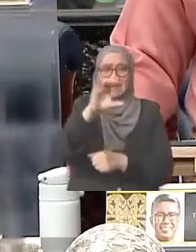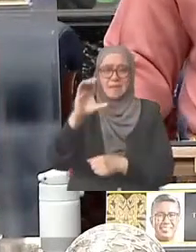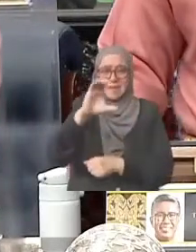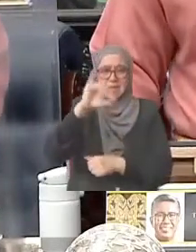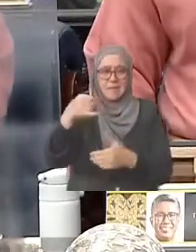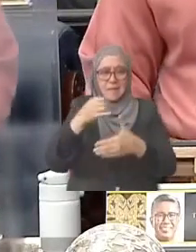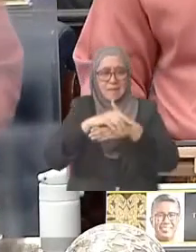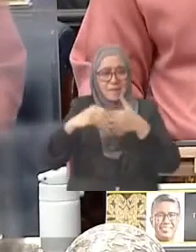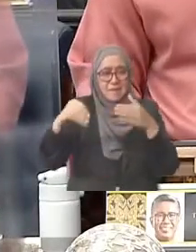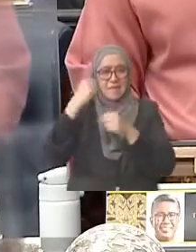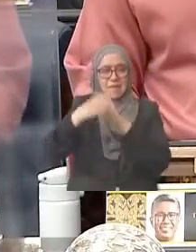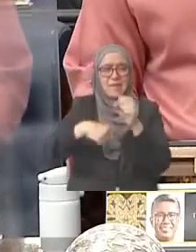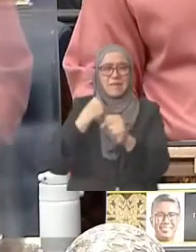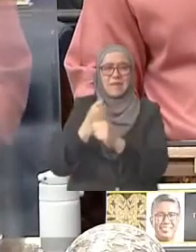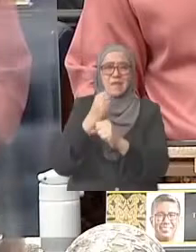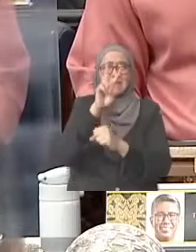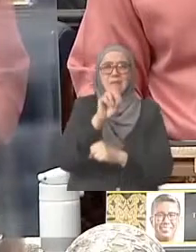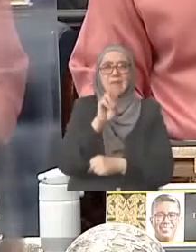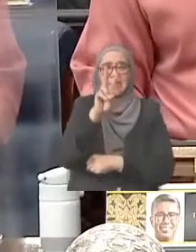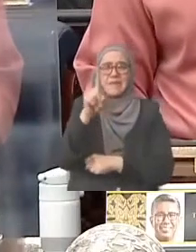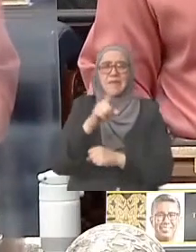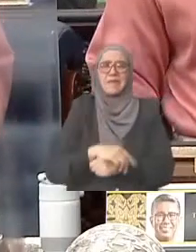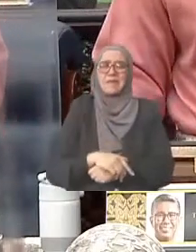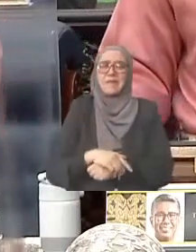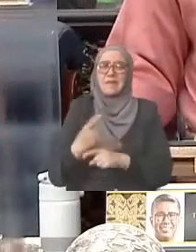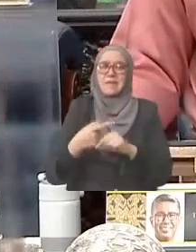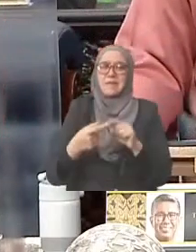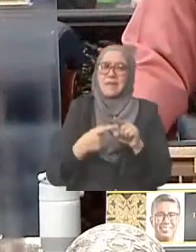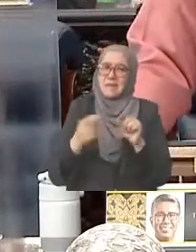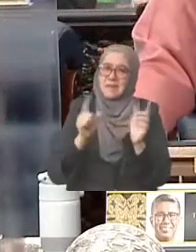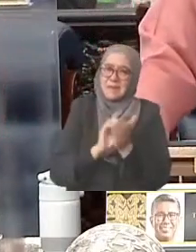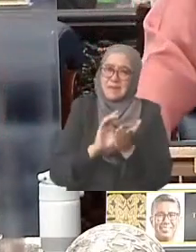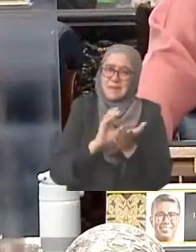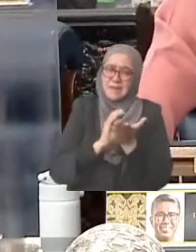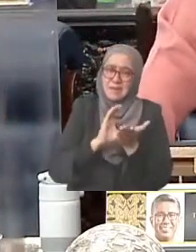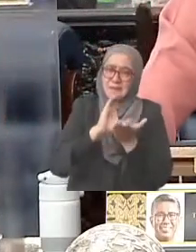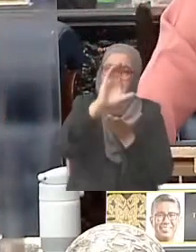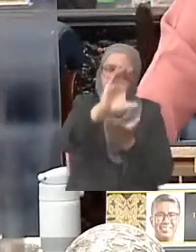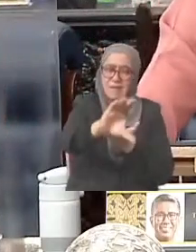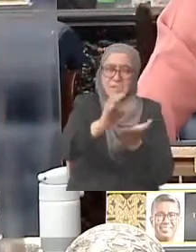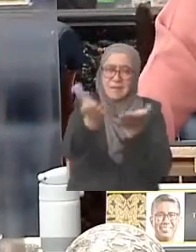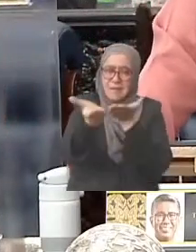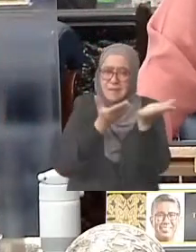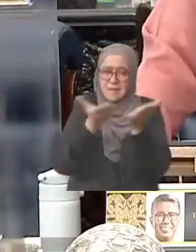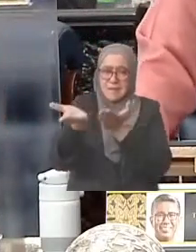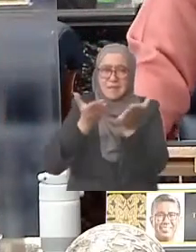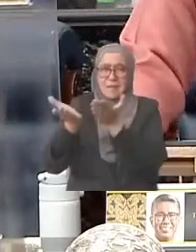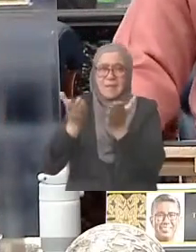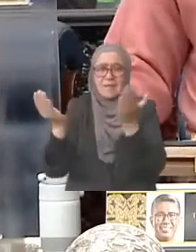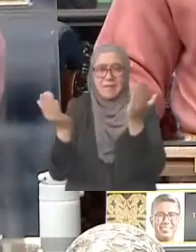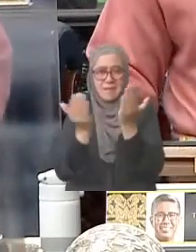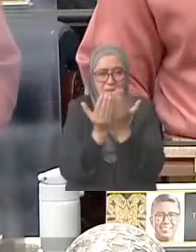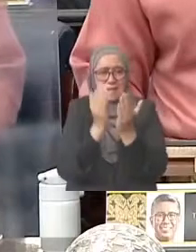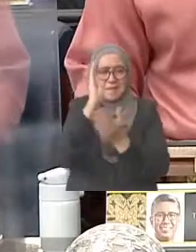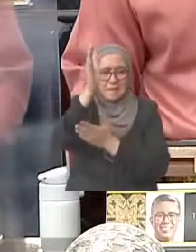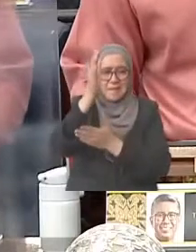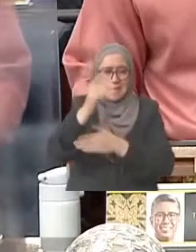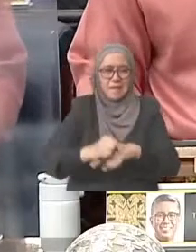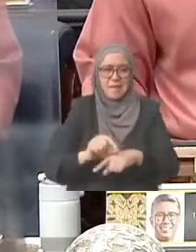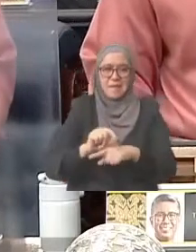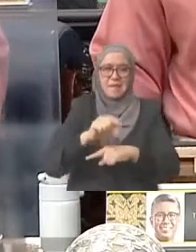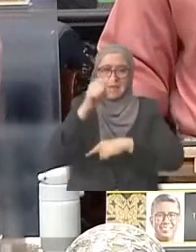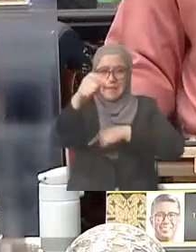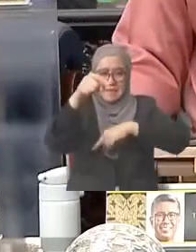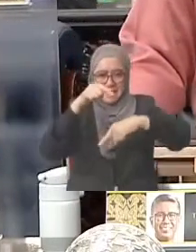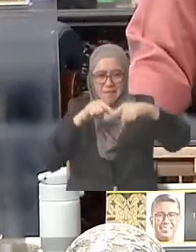peruntukan penyelenggaraan kepada lebih 10.000 sekolah dibawah Kementrian Pendidikan akan dialihkan Niko jenis sekolah berdasarkan pada